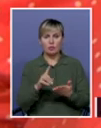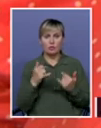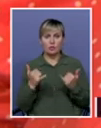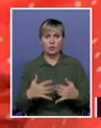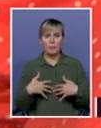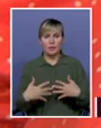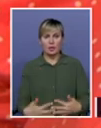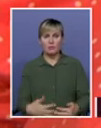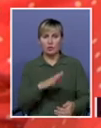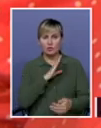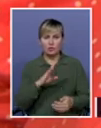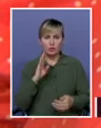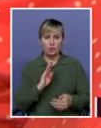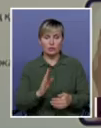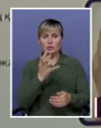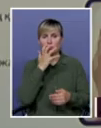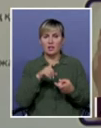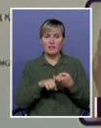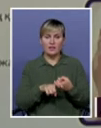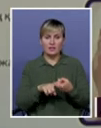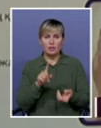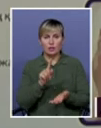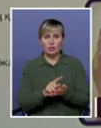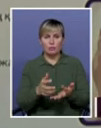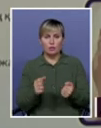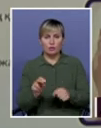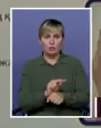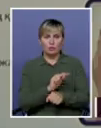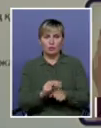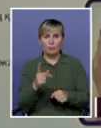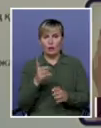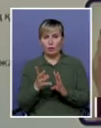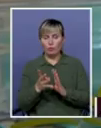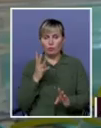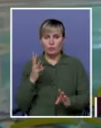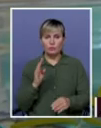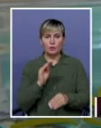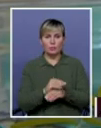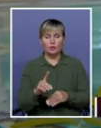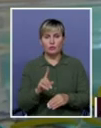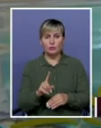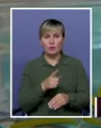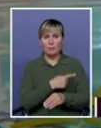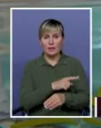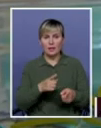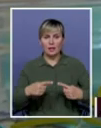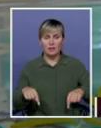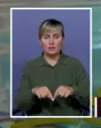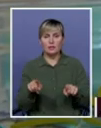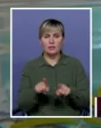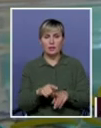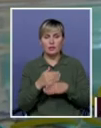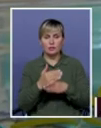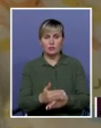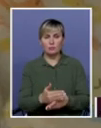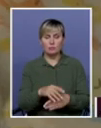сейчас беременные женщины с респираторной инфекцией должны получать лечение в первую очередь, добавив, что в медорганизации также оказывают